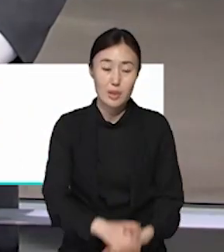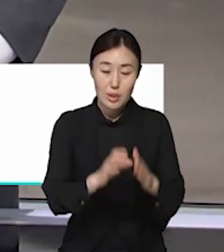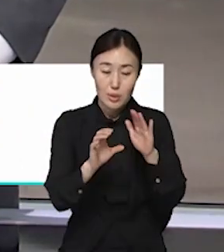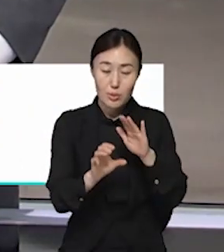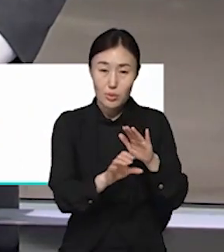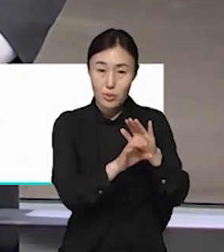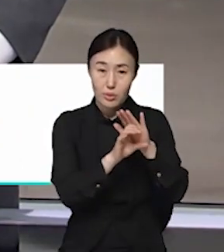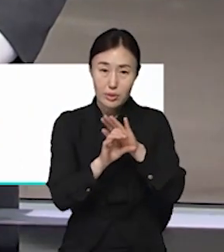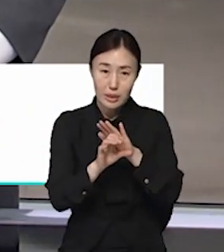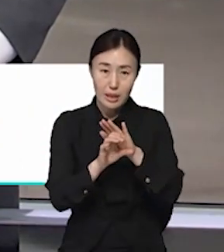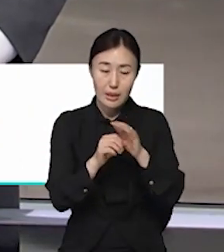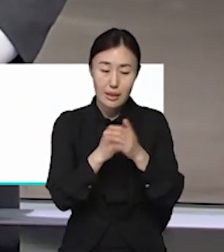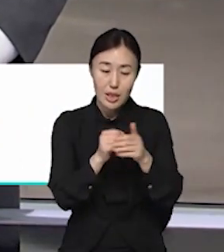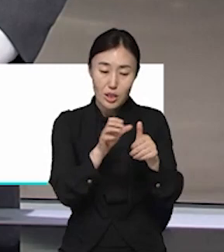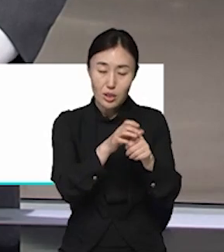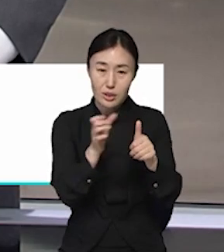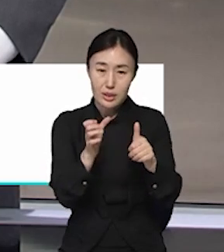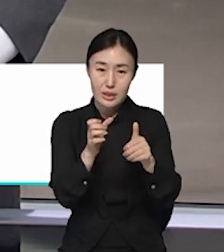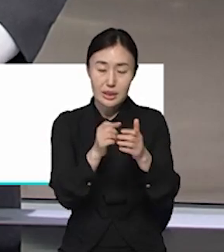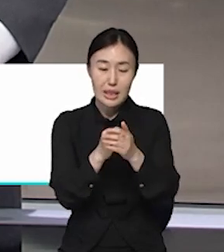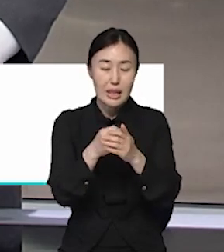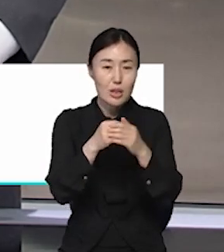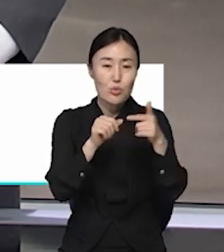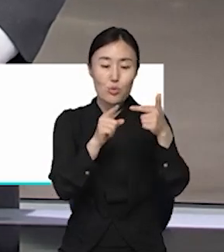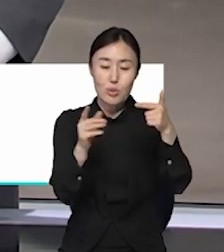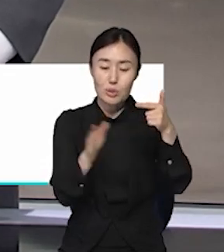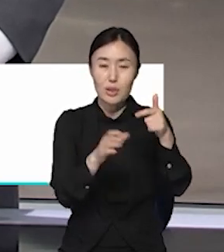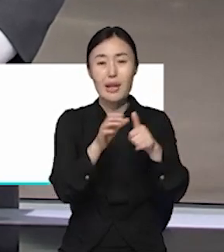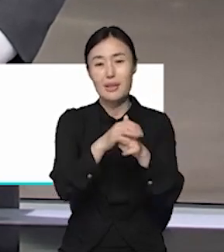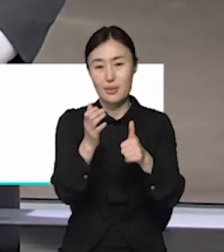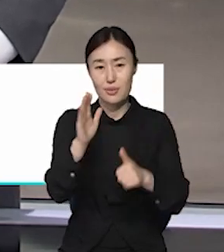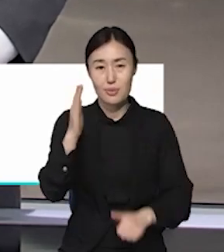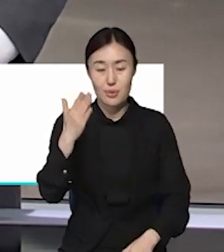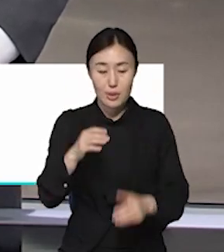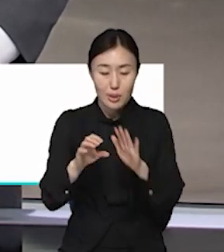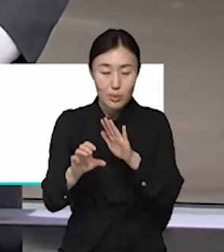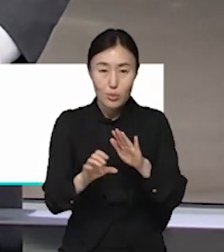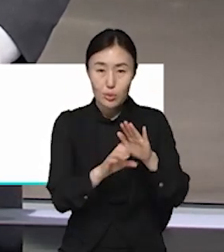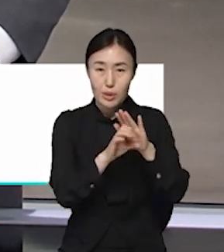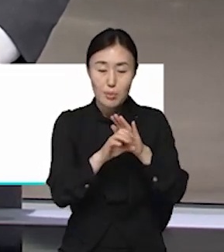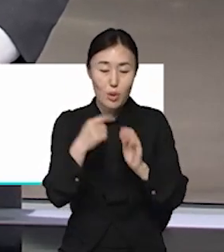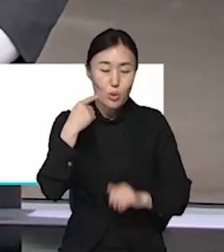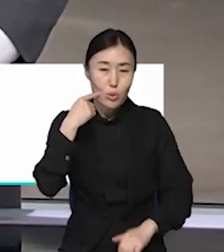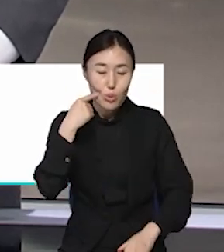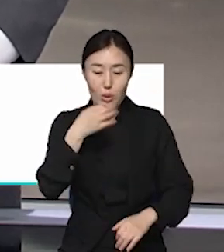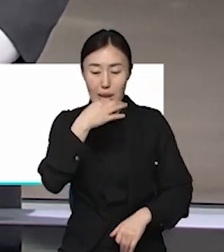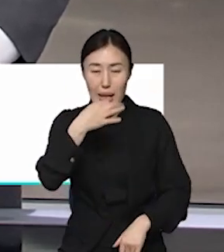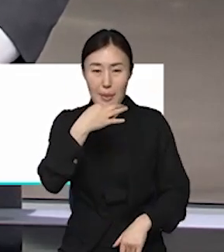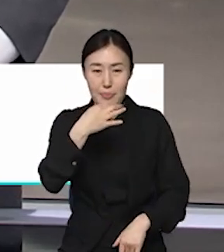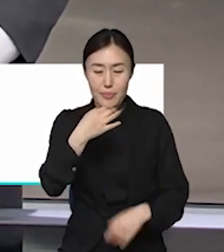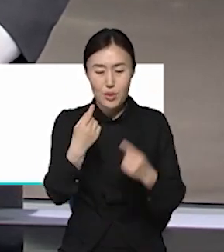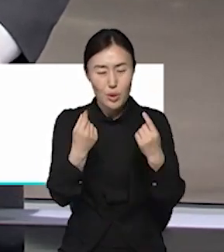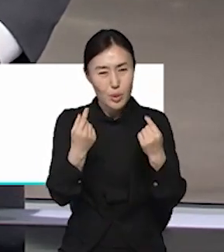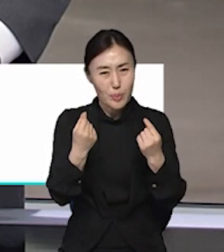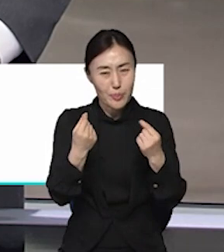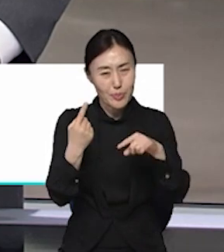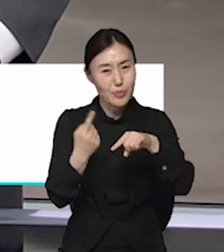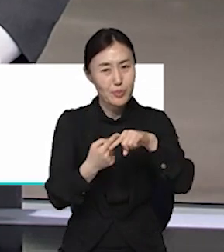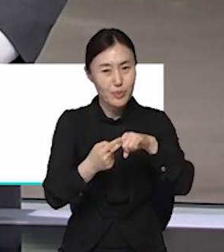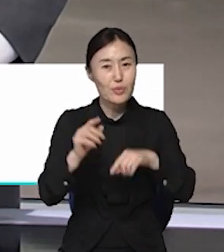코로나19 격려 의무가 다음 달부터 해제됩니다. 이제부턴 코로나19가 독감과 같은 풍토병 취급을 받게 되는